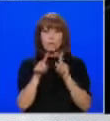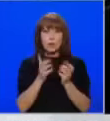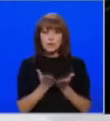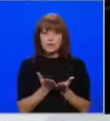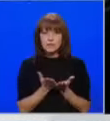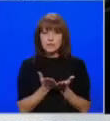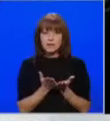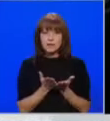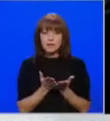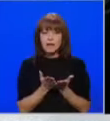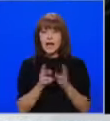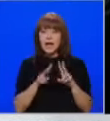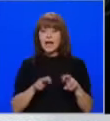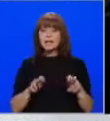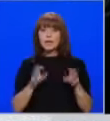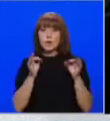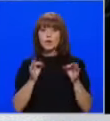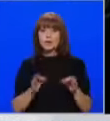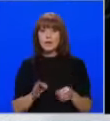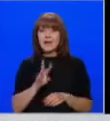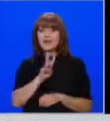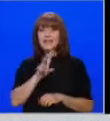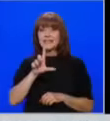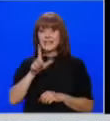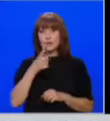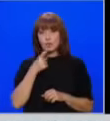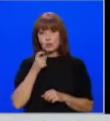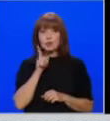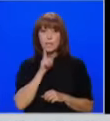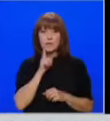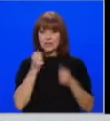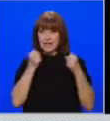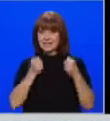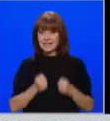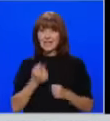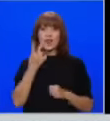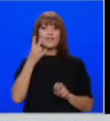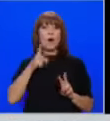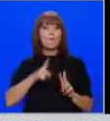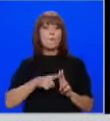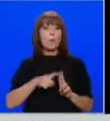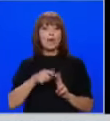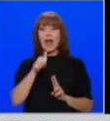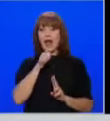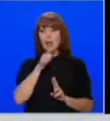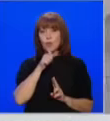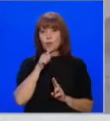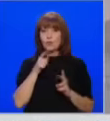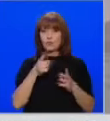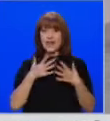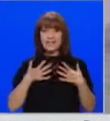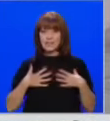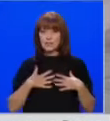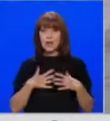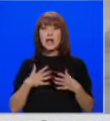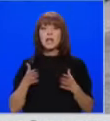човека. Разследването до момента е установило, че 37-годишният мъж е седнал зад волана с 2 промила алкохол в кръвта. В това състояние е успял